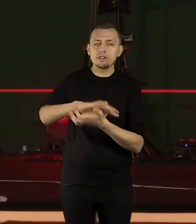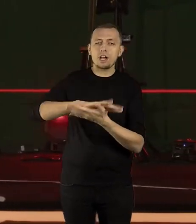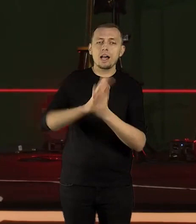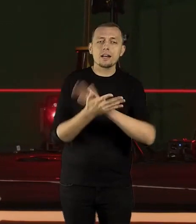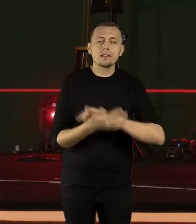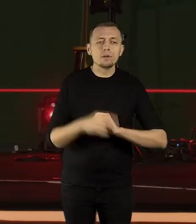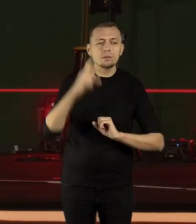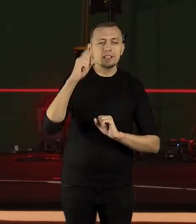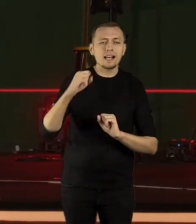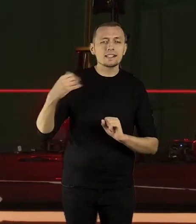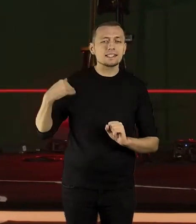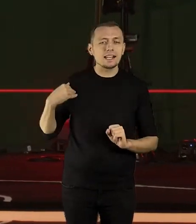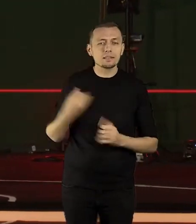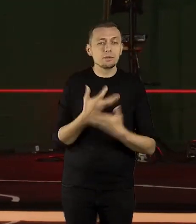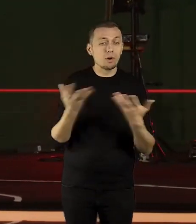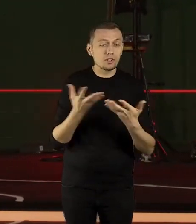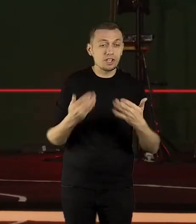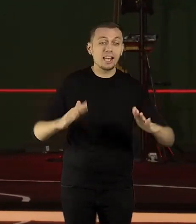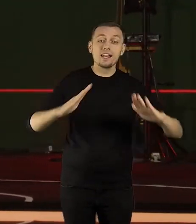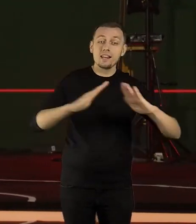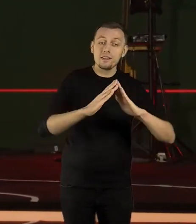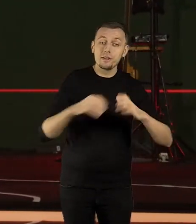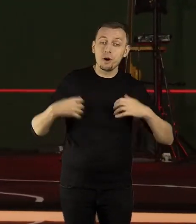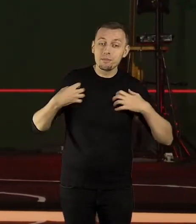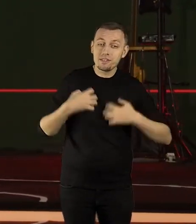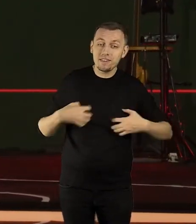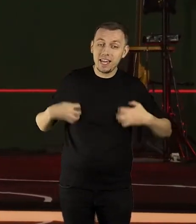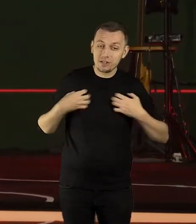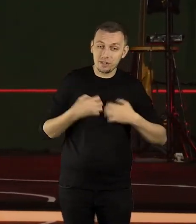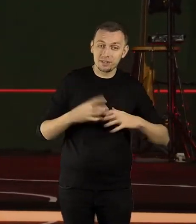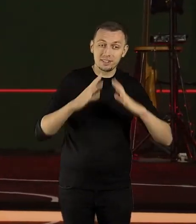powiedzieć, to narodzenie największego